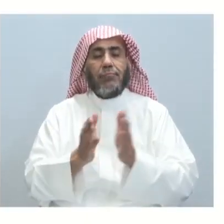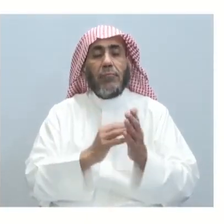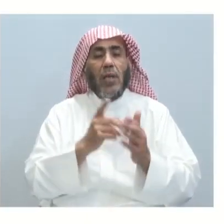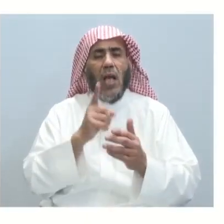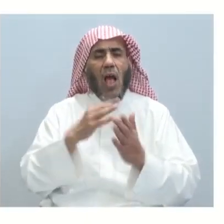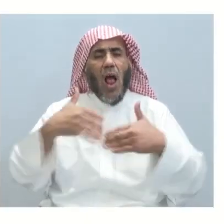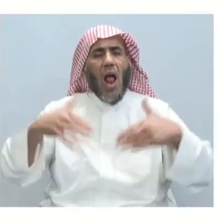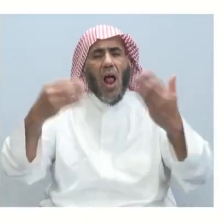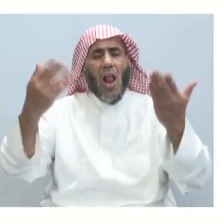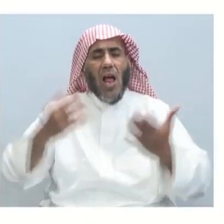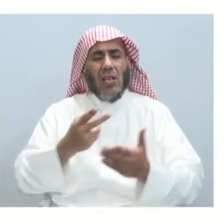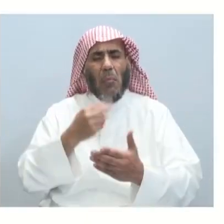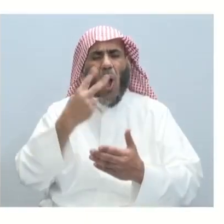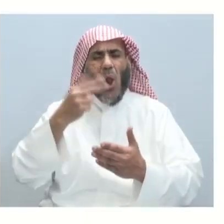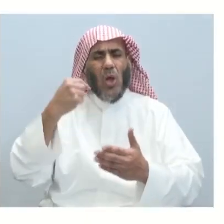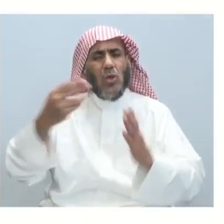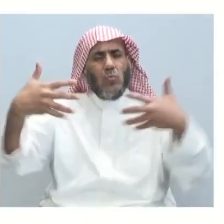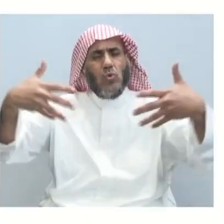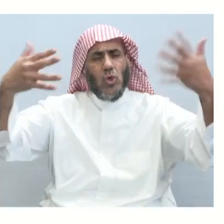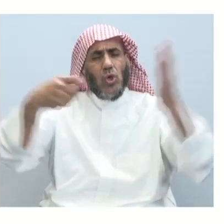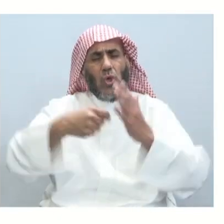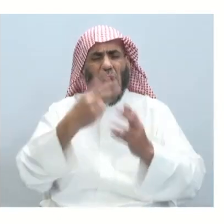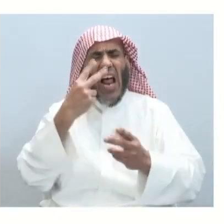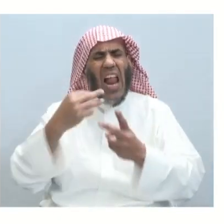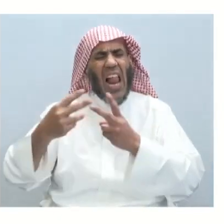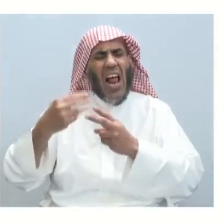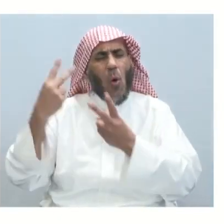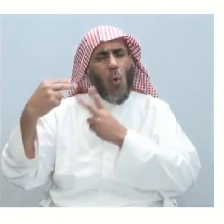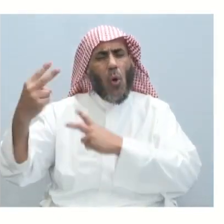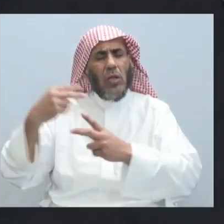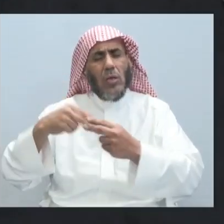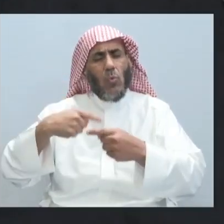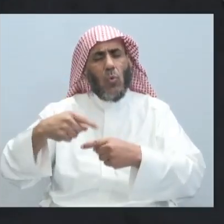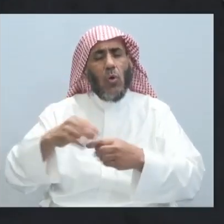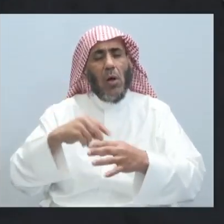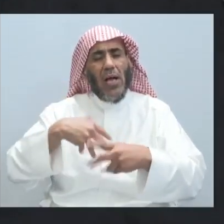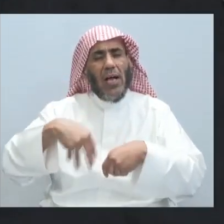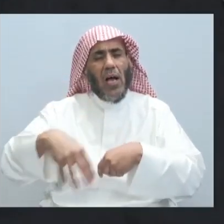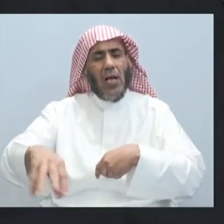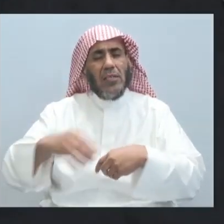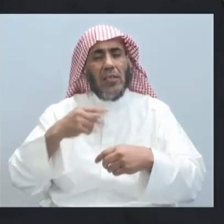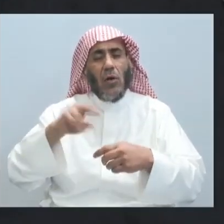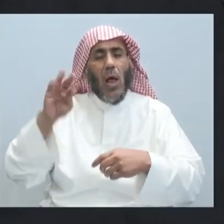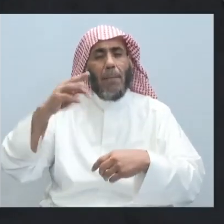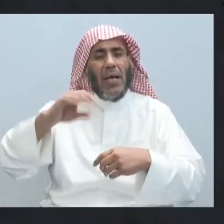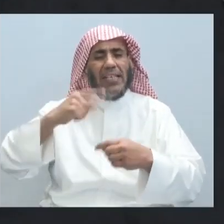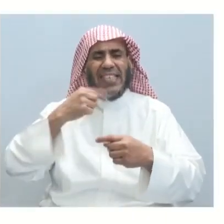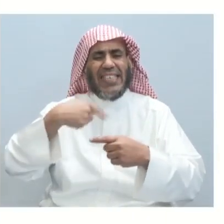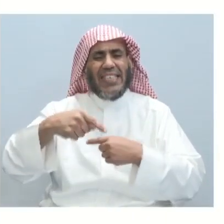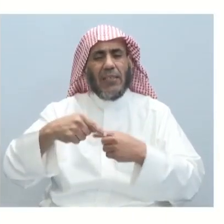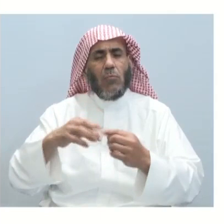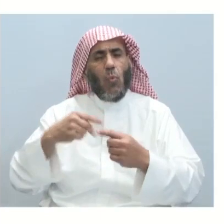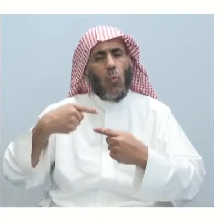القديم الذي يبدا من العصر الادب الجاهلي حتى الادب او عصر الدوم السابع او ما نهايه العصر العباسي او ما بعد العصر العباسي